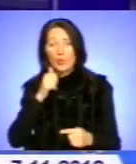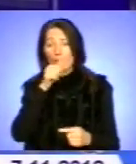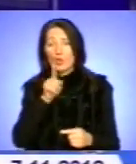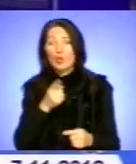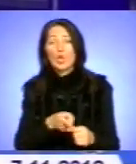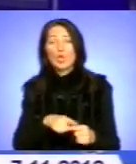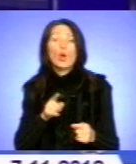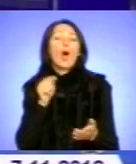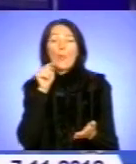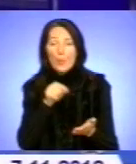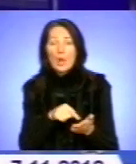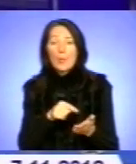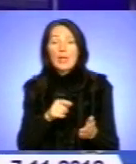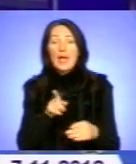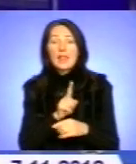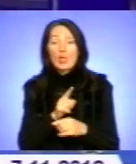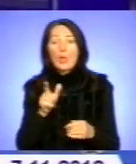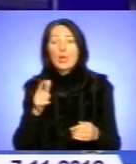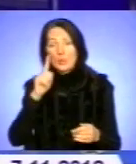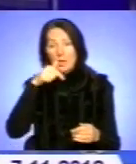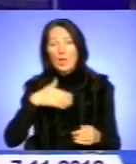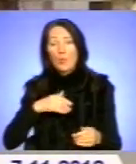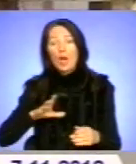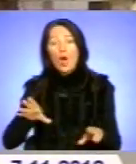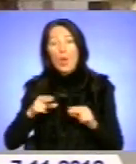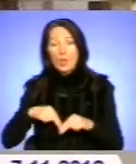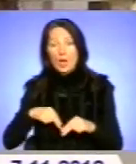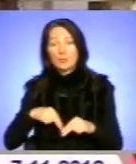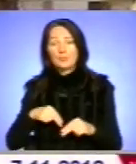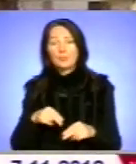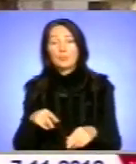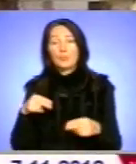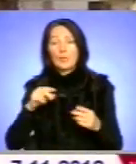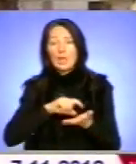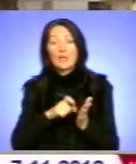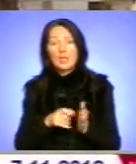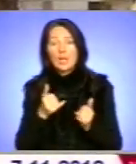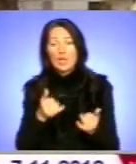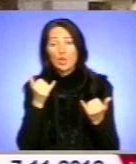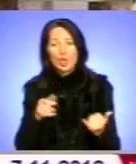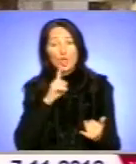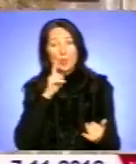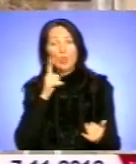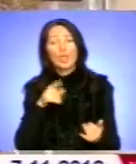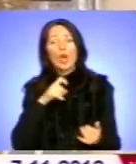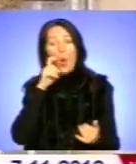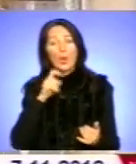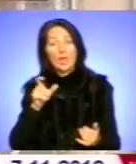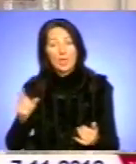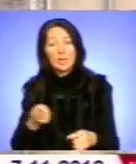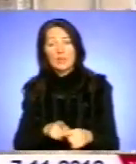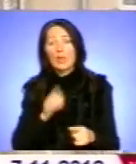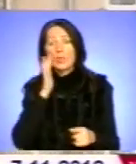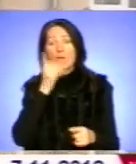перепаде тернополянам, знає моя колега Руслана Стасишин. Квартира для сучасних молодих українців – це мрія, яку досягнути